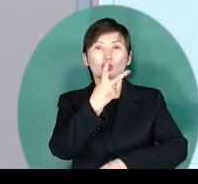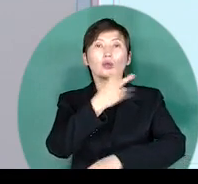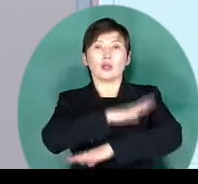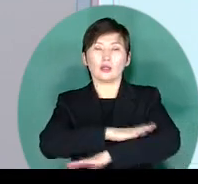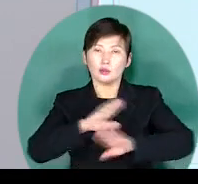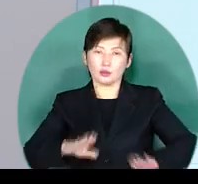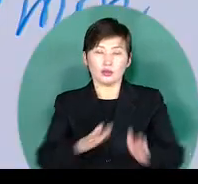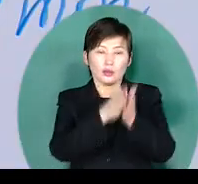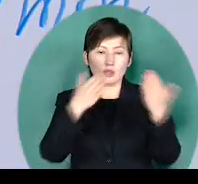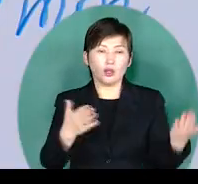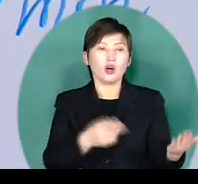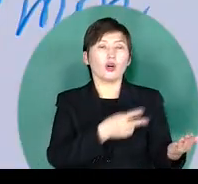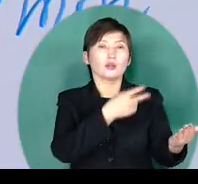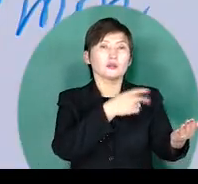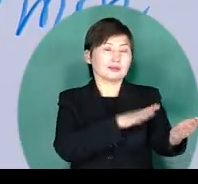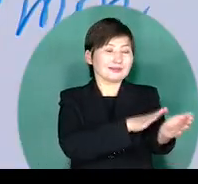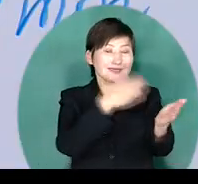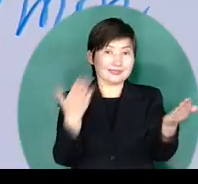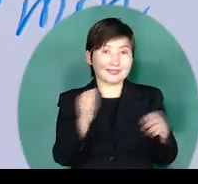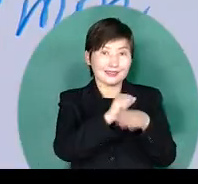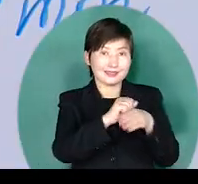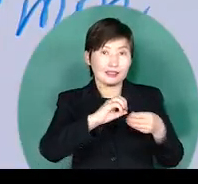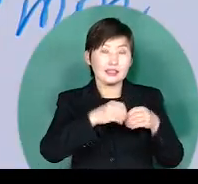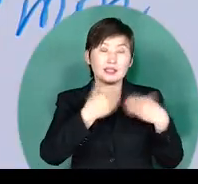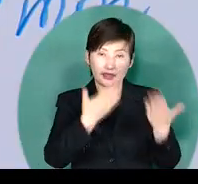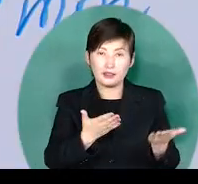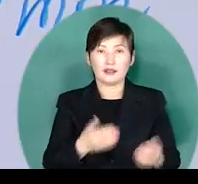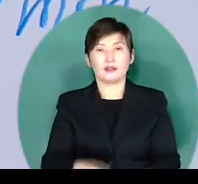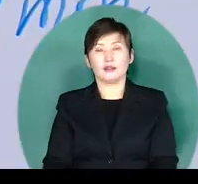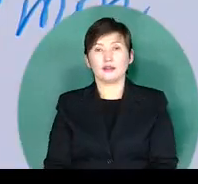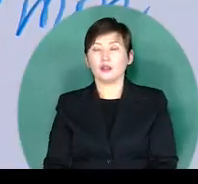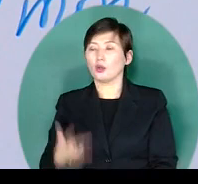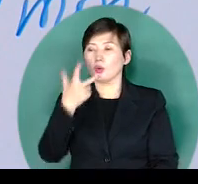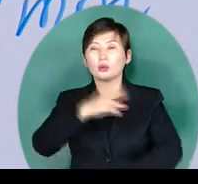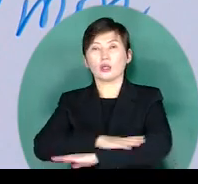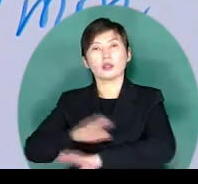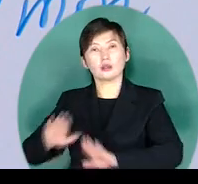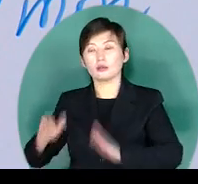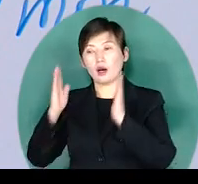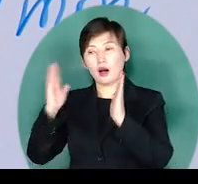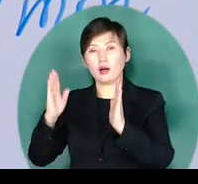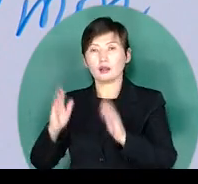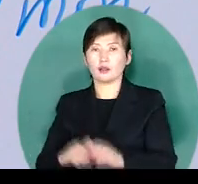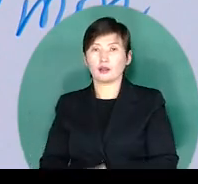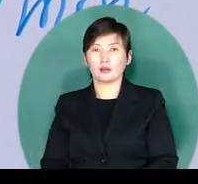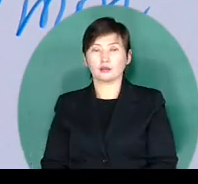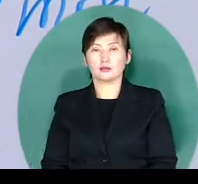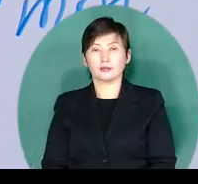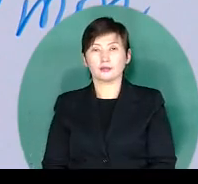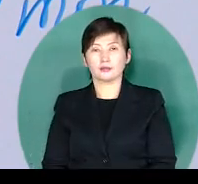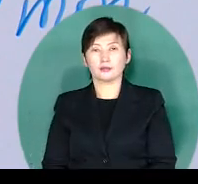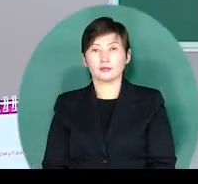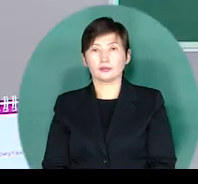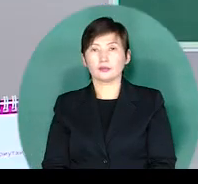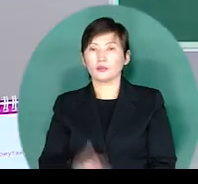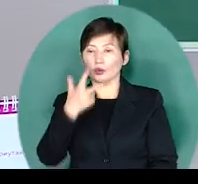ангийнхан сурагчдын 385 дугаар дасгалыг ажиллаж байгаарэ. 2 дугаар ангийн хэд дасгалаа ажиллаж байгаа хооронд 3 дугаар ангийн суралцагчид багш руугаа анхаарлаа